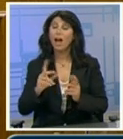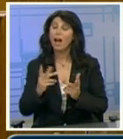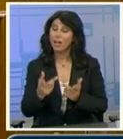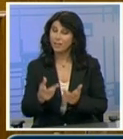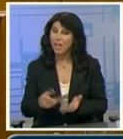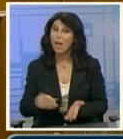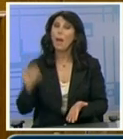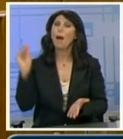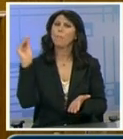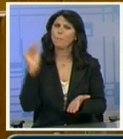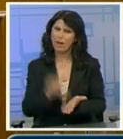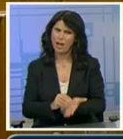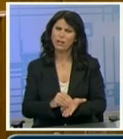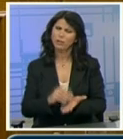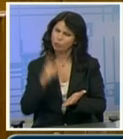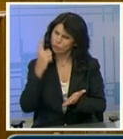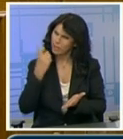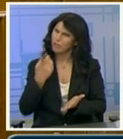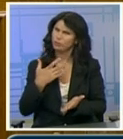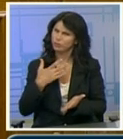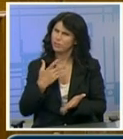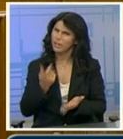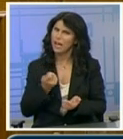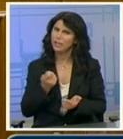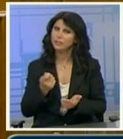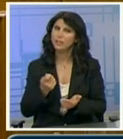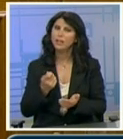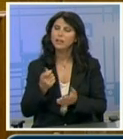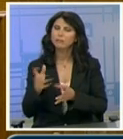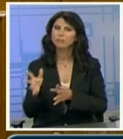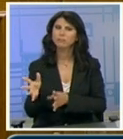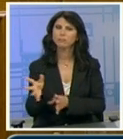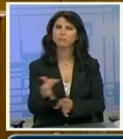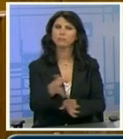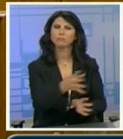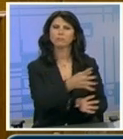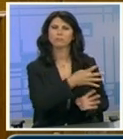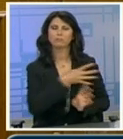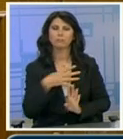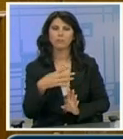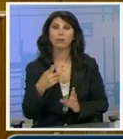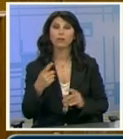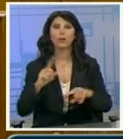συνειδητά για μία ακόμη φορά παραπλανήσατε τον ελληνικό λαό.